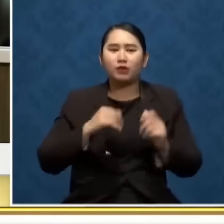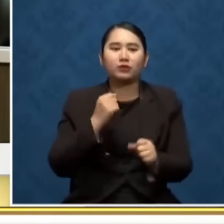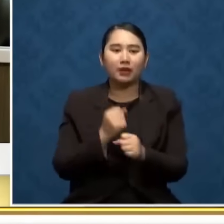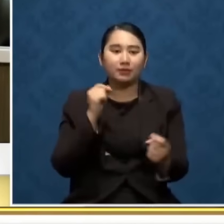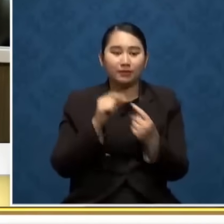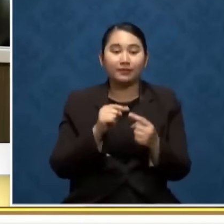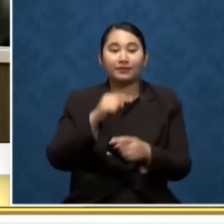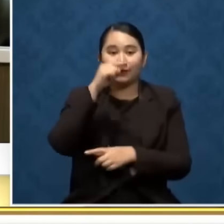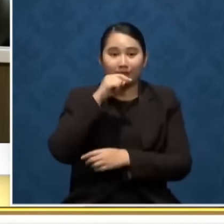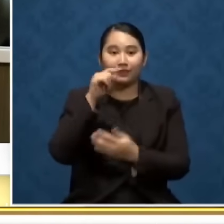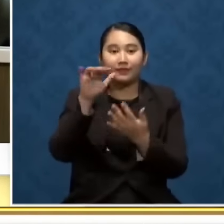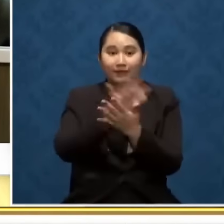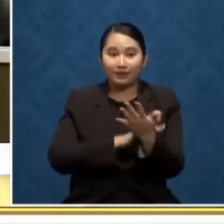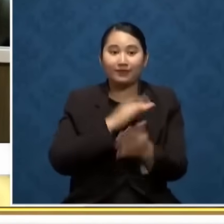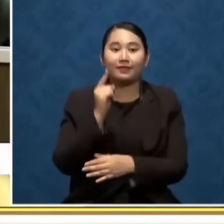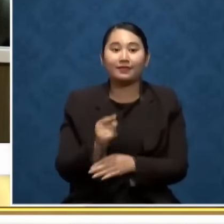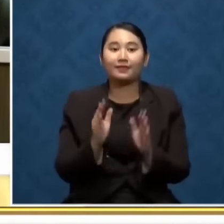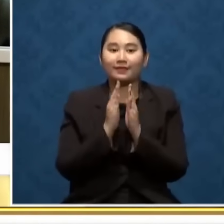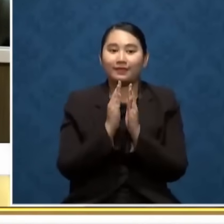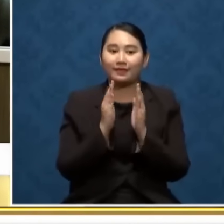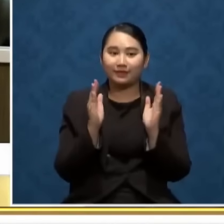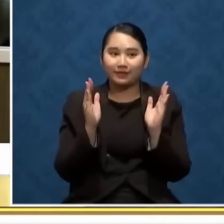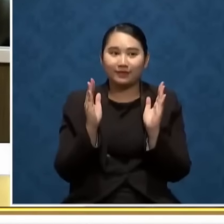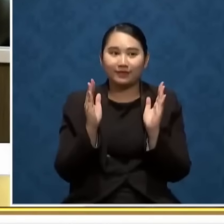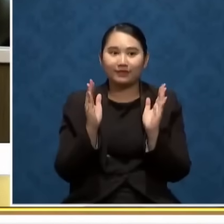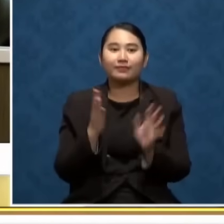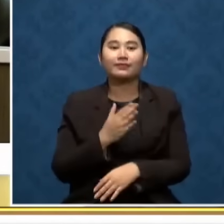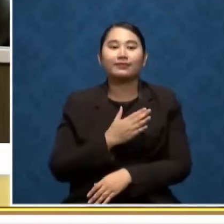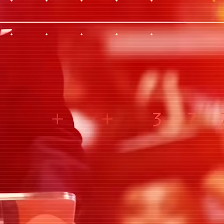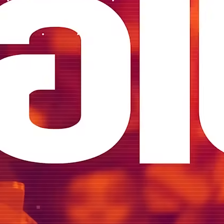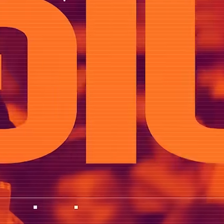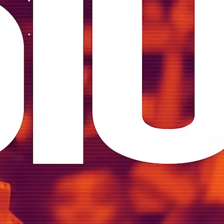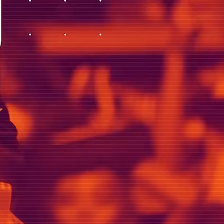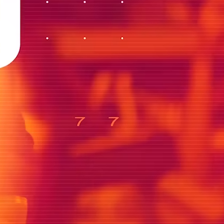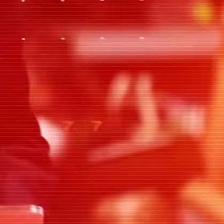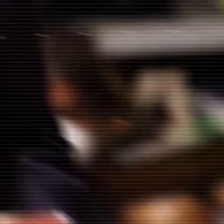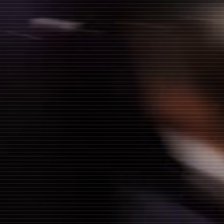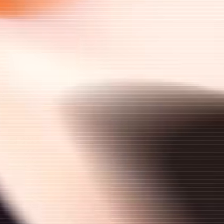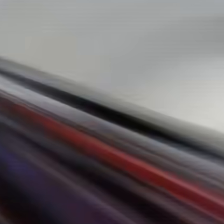าติอย่างแท้จริงครับขอบพระคุณครับ Respect